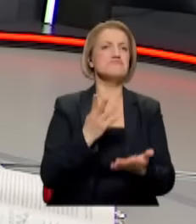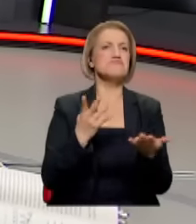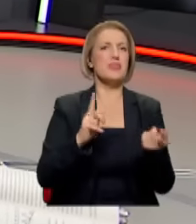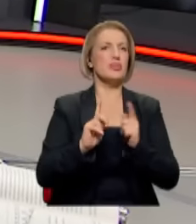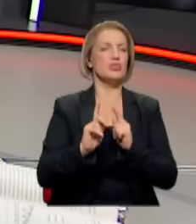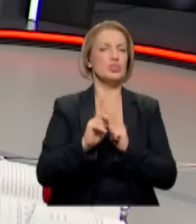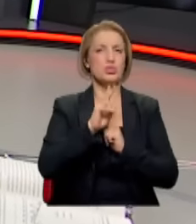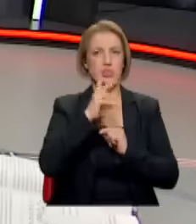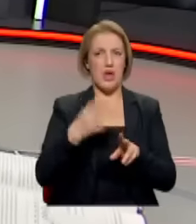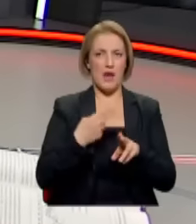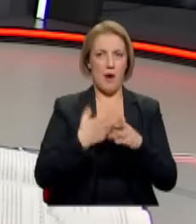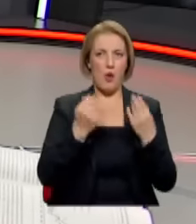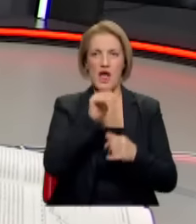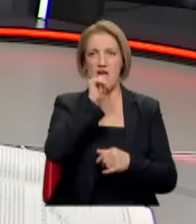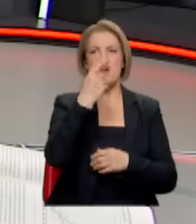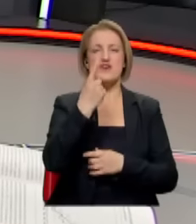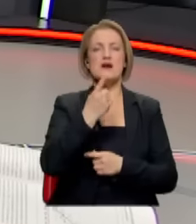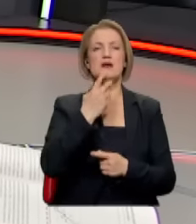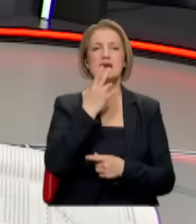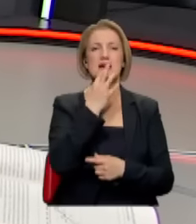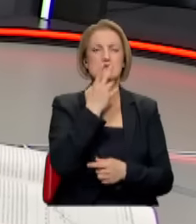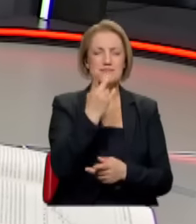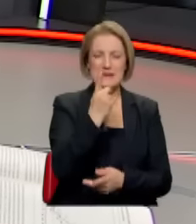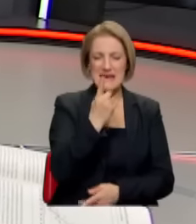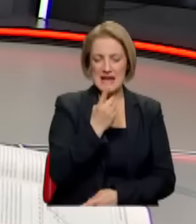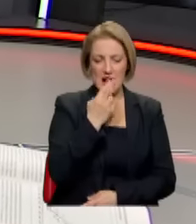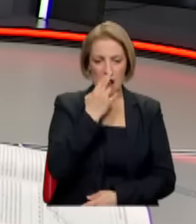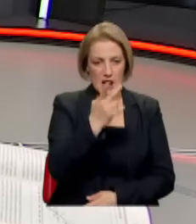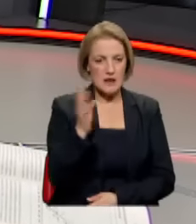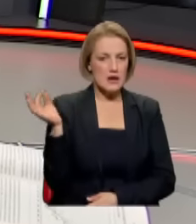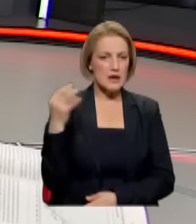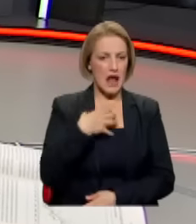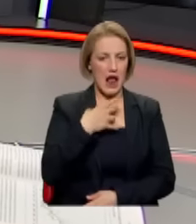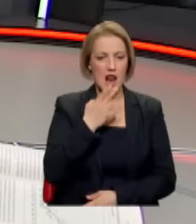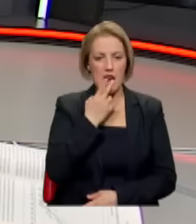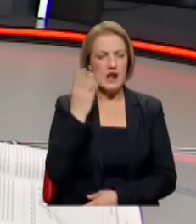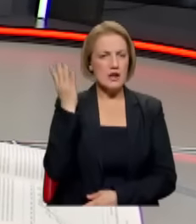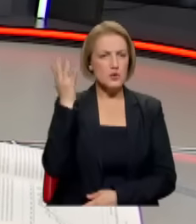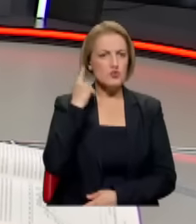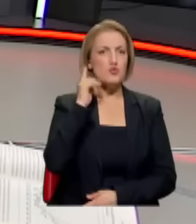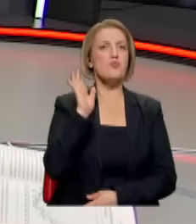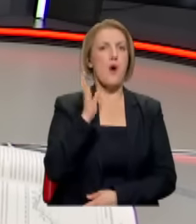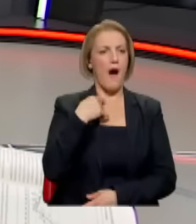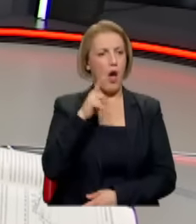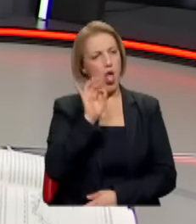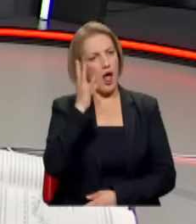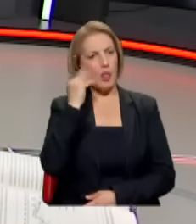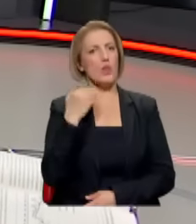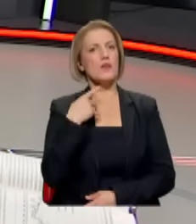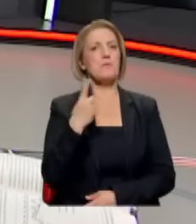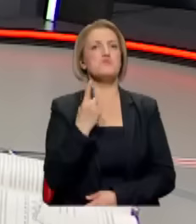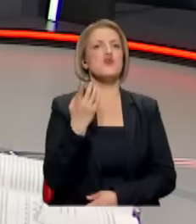hiç ağızlarından çıkanı kulaklarının duymadığını anladığımız bir şeydi